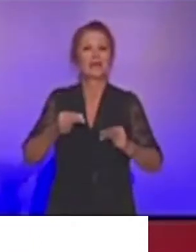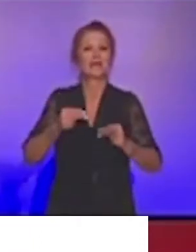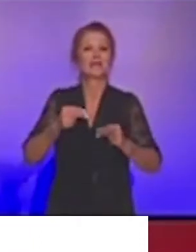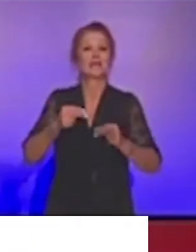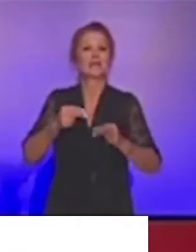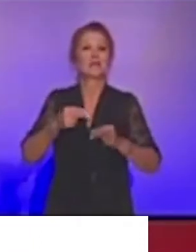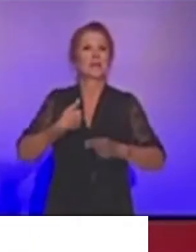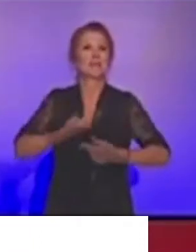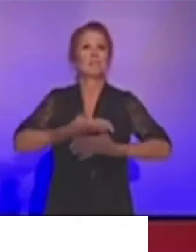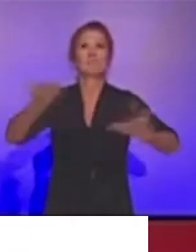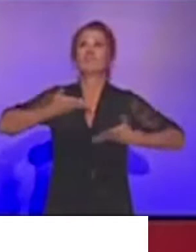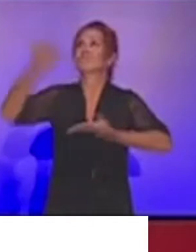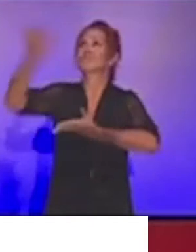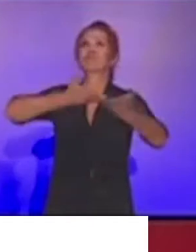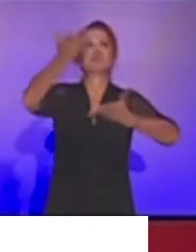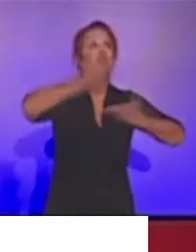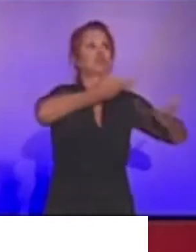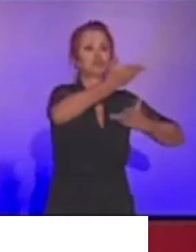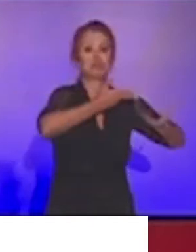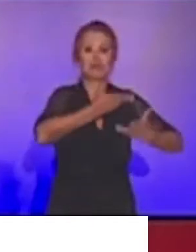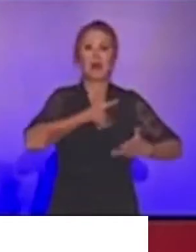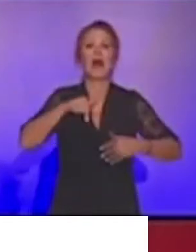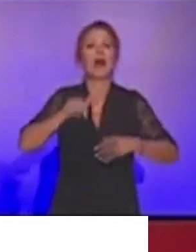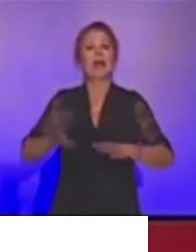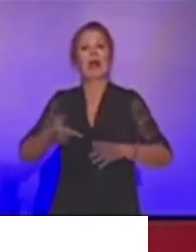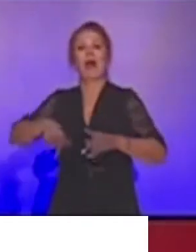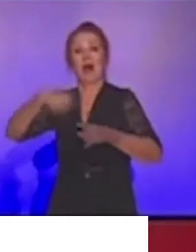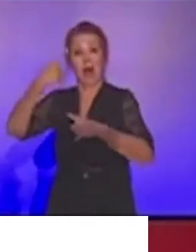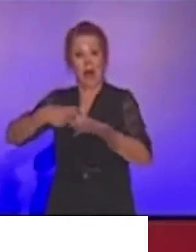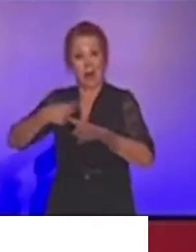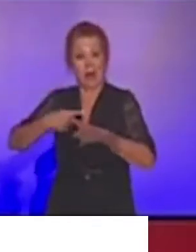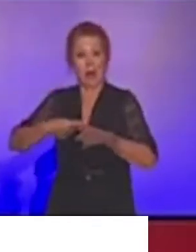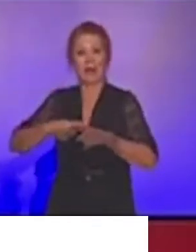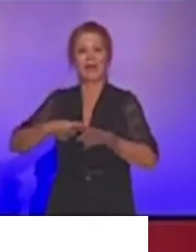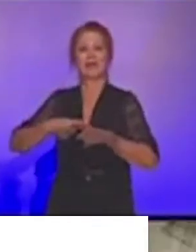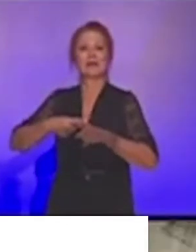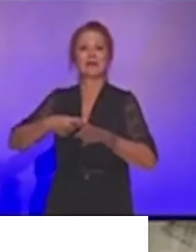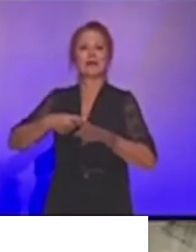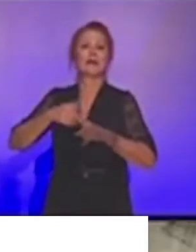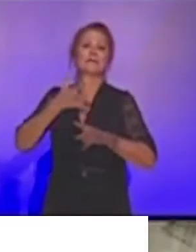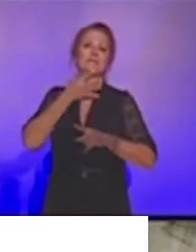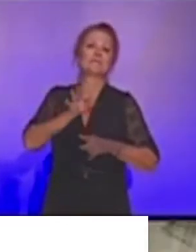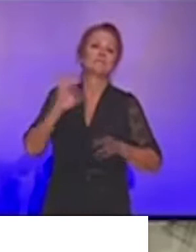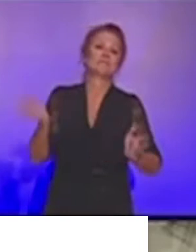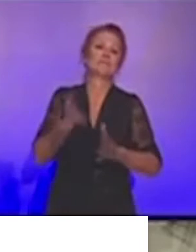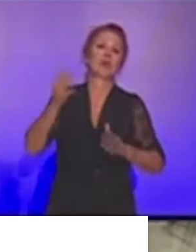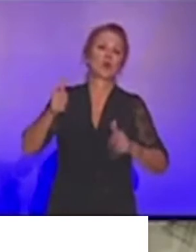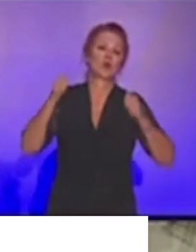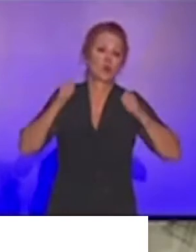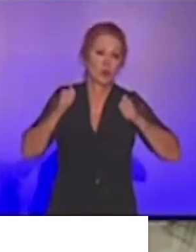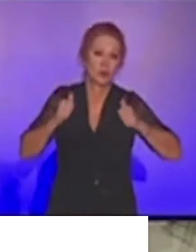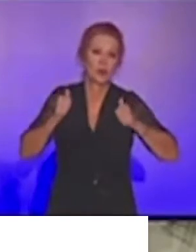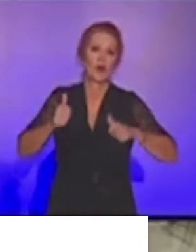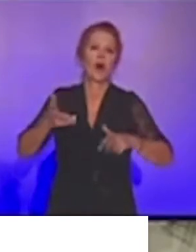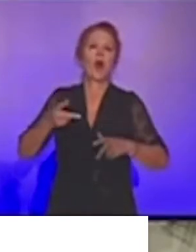περιβόητης εξωστρέφειας, της εξάρτησης της χώρας από τις ατμομηχανές τις λεγόμενες του τουρισμού